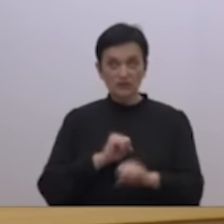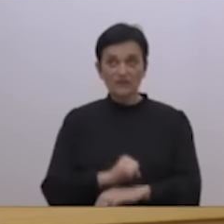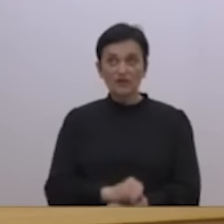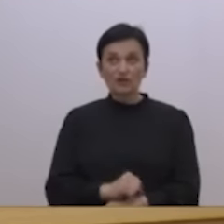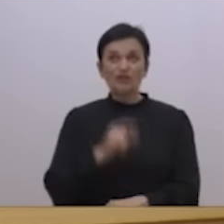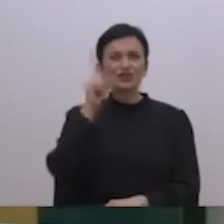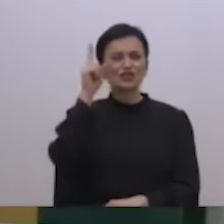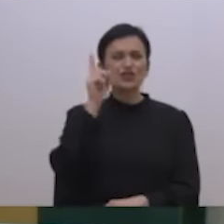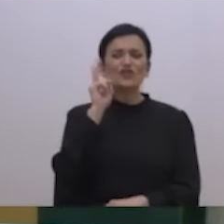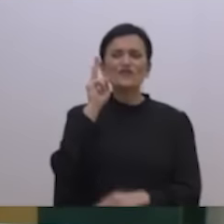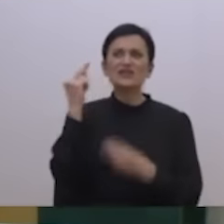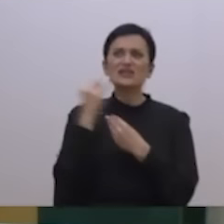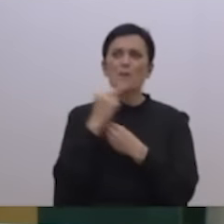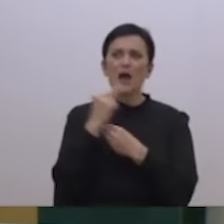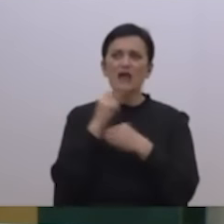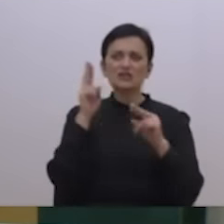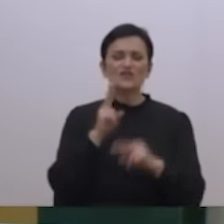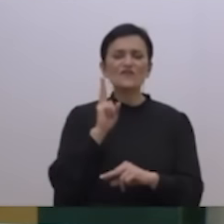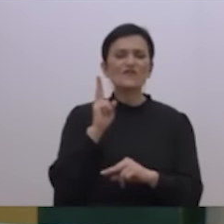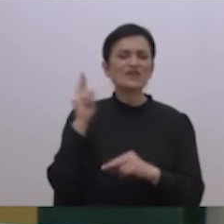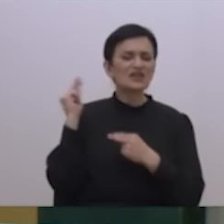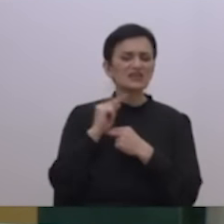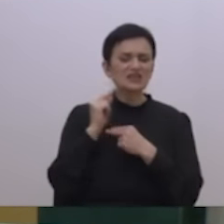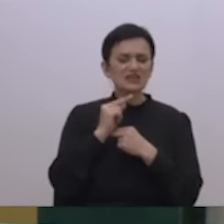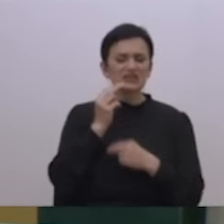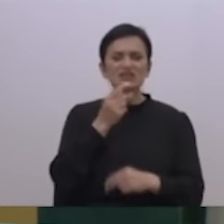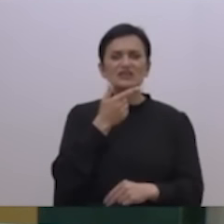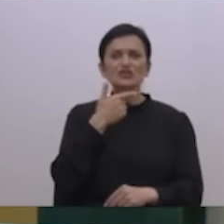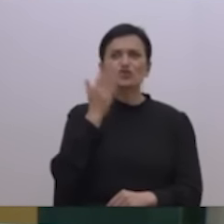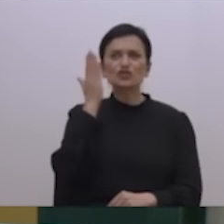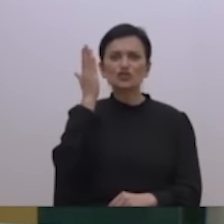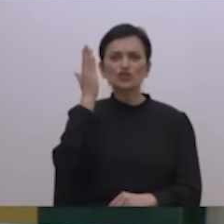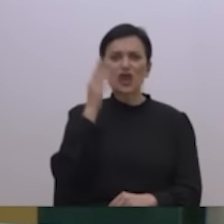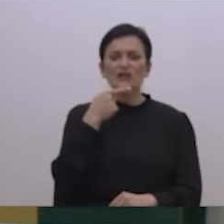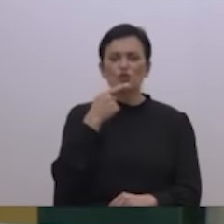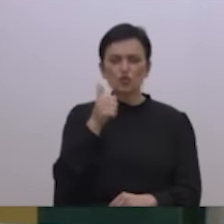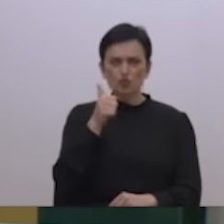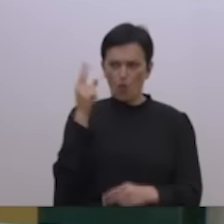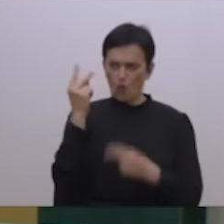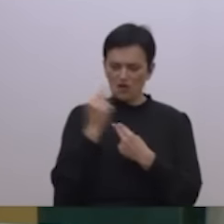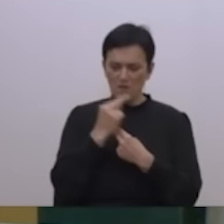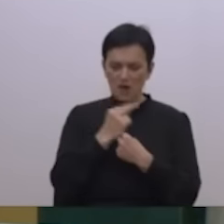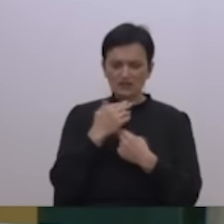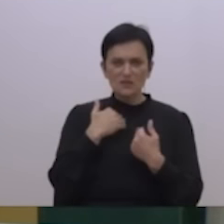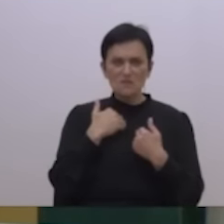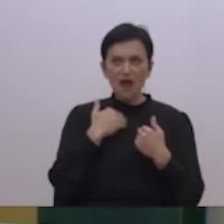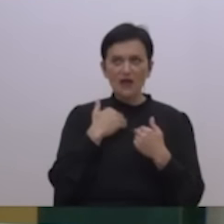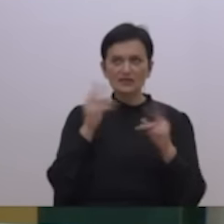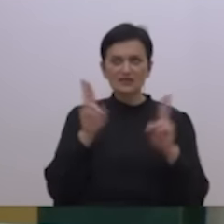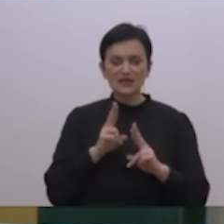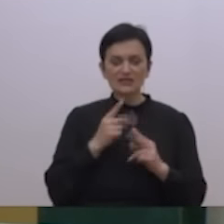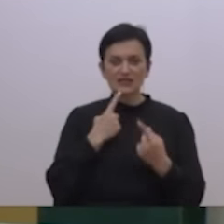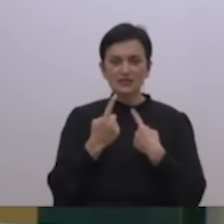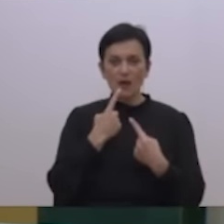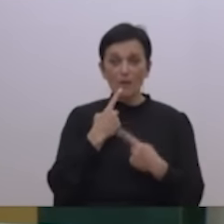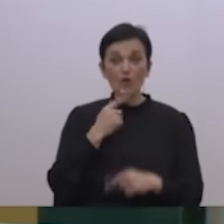შენ უბრალოდ ვინ მასწავლის ეს რომელი იყო ეს ლაპარაკი? შე წერმეთყელო, შე როგორ უნდა მასწავლო ეს ლაპარაკი?